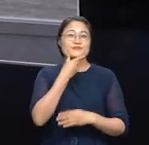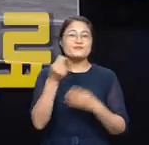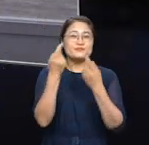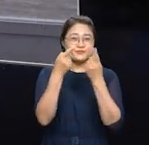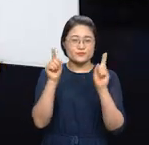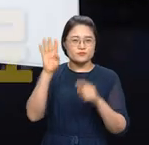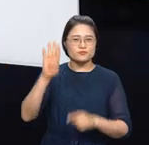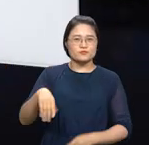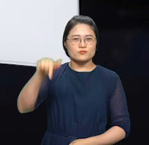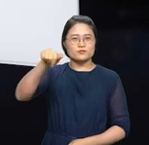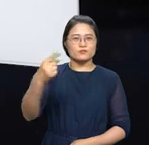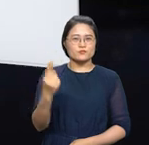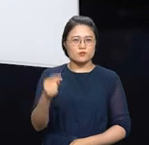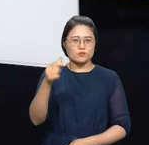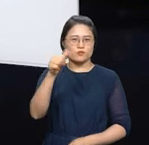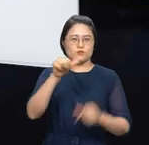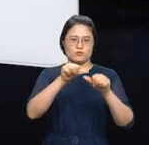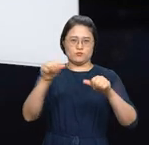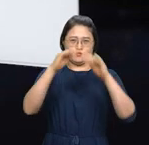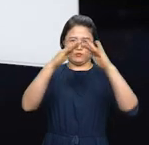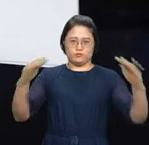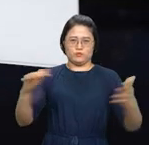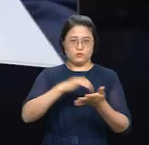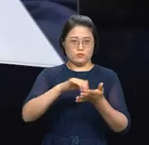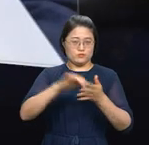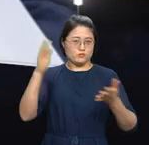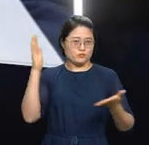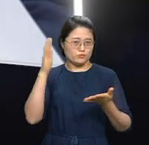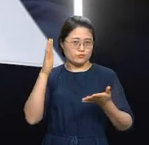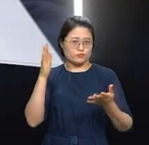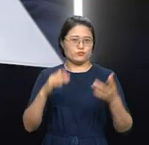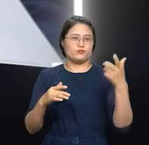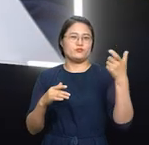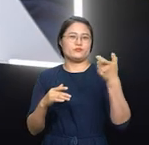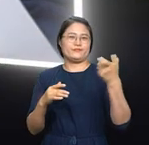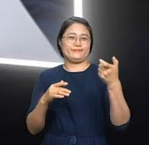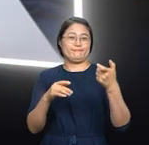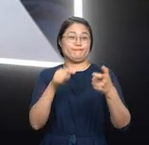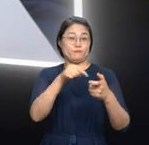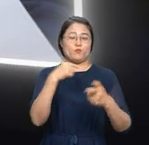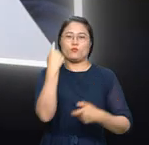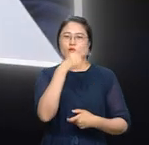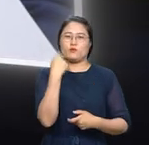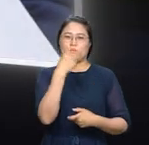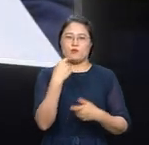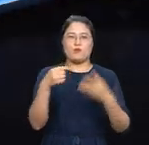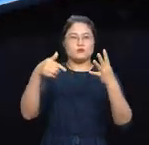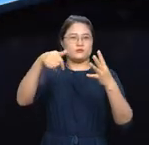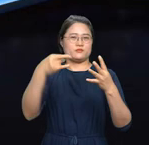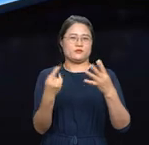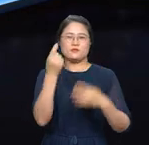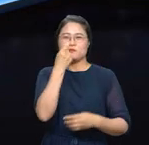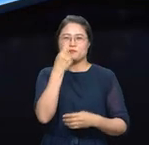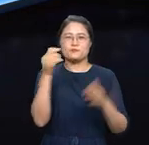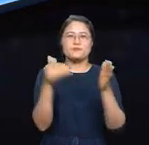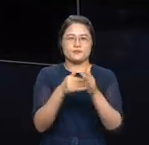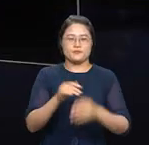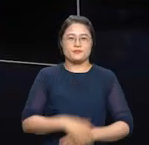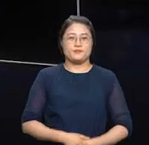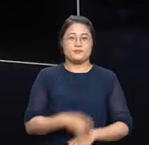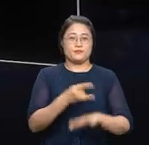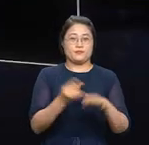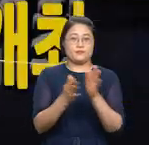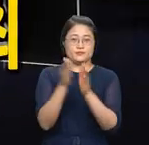위왕복지대학 부곡 오전 캠퍼스 60여 명의 학생을 대상으로 이론과정 총 4회기 과정을 완료했습니다.